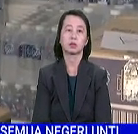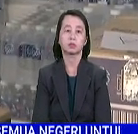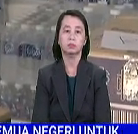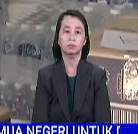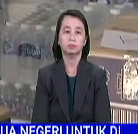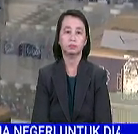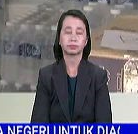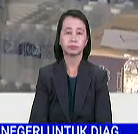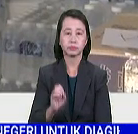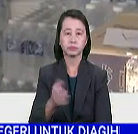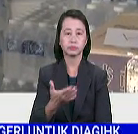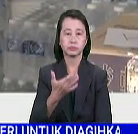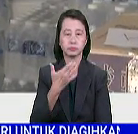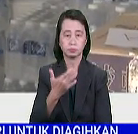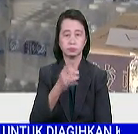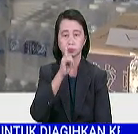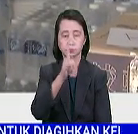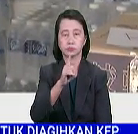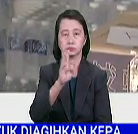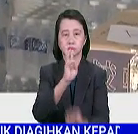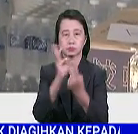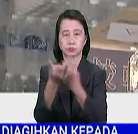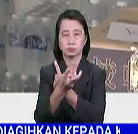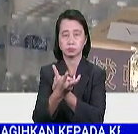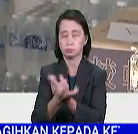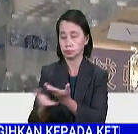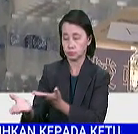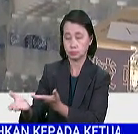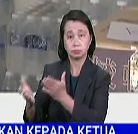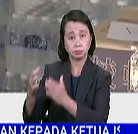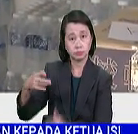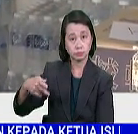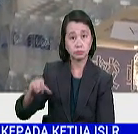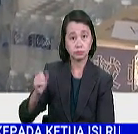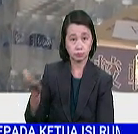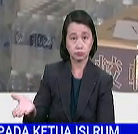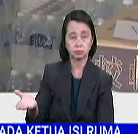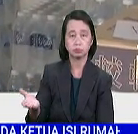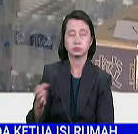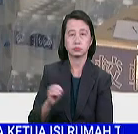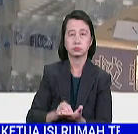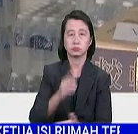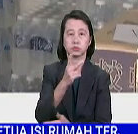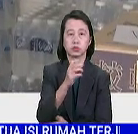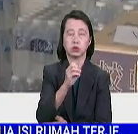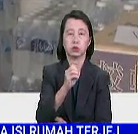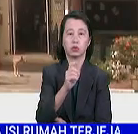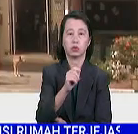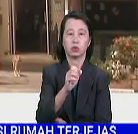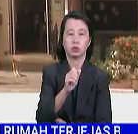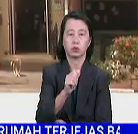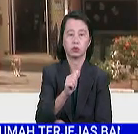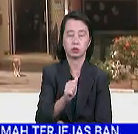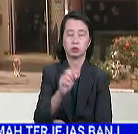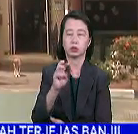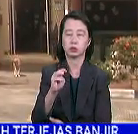Hai by Isabella pastinya kebajikan penduduk-penduduk yang Kejaksaan jir di kota marudu ini dan di mana Jawa adalah